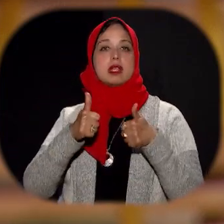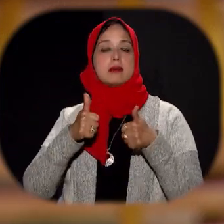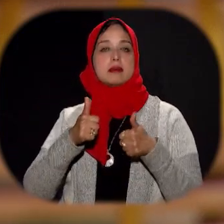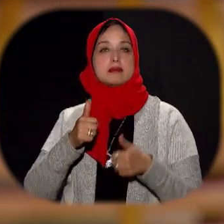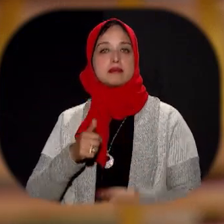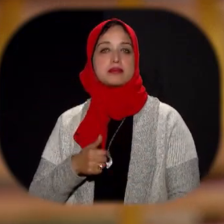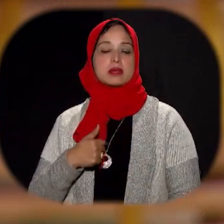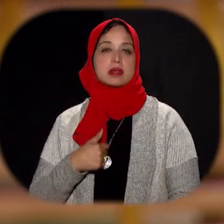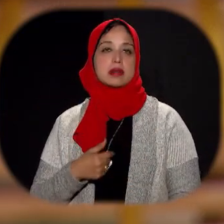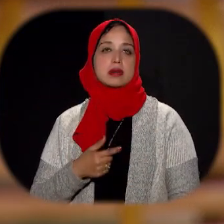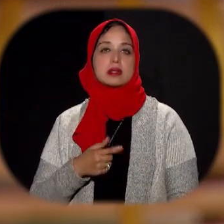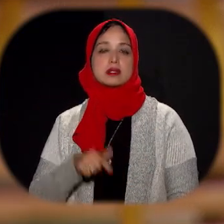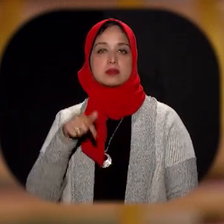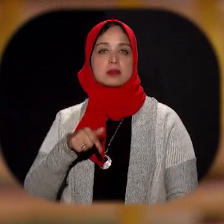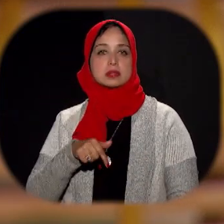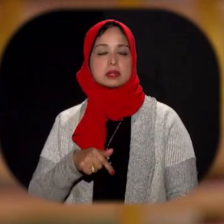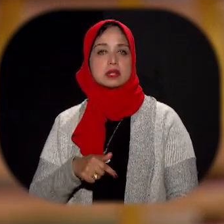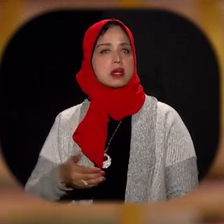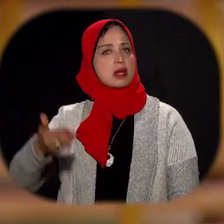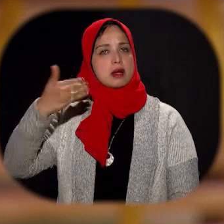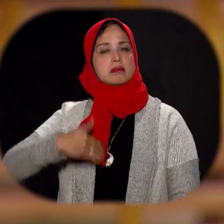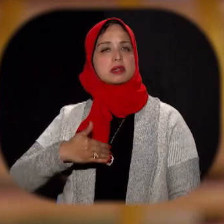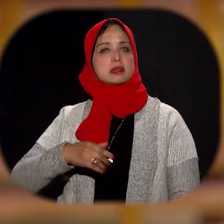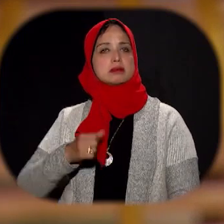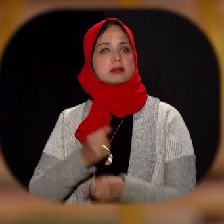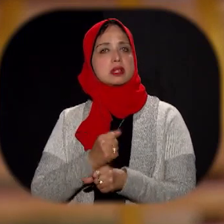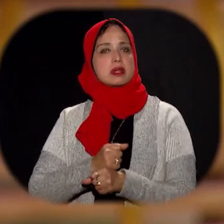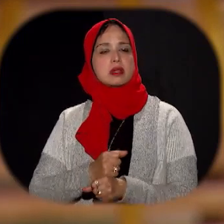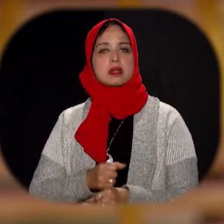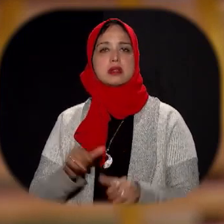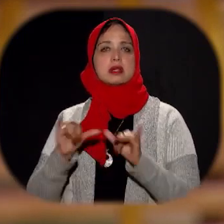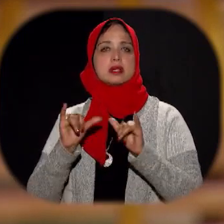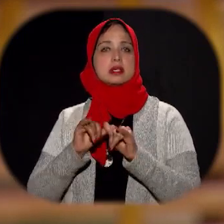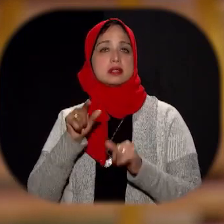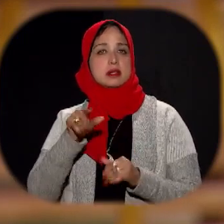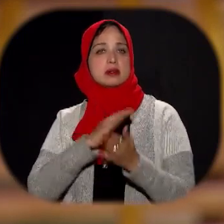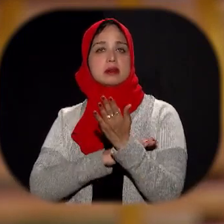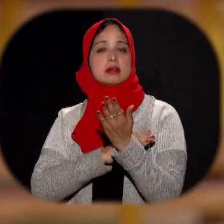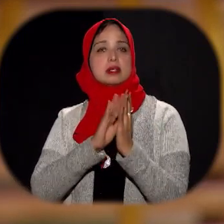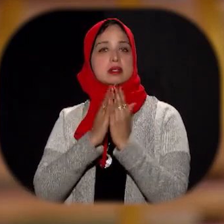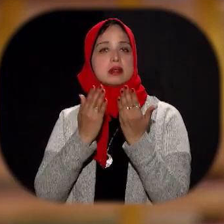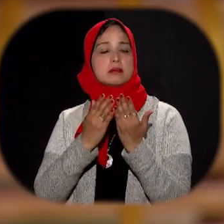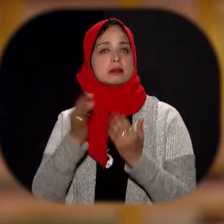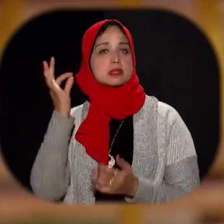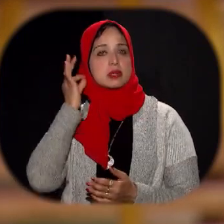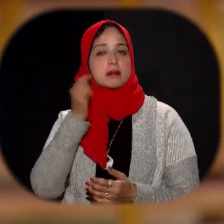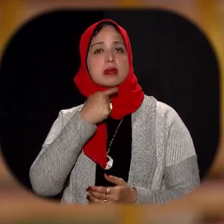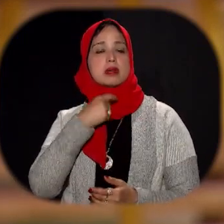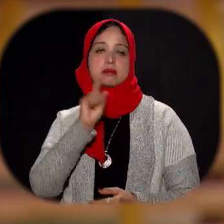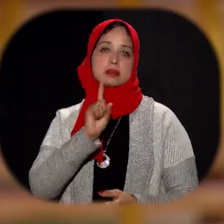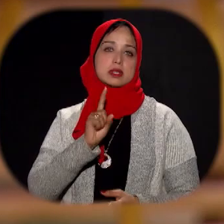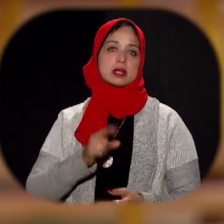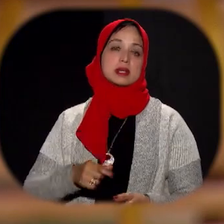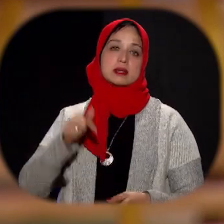الكتاب ده بس انا ما كنتش بستخدم الابليكيشن دي كنت بستخدم ابليكيشن ثانيه فبقيت فعلا عدد الكتب اللي انا كنت ببقى عامله حسابي ان انا